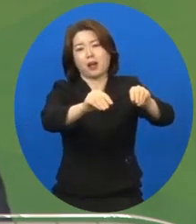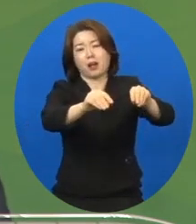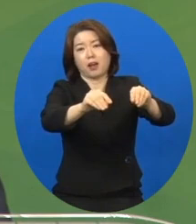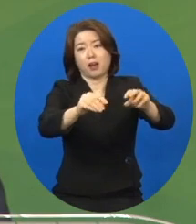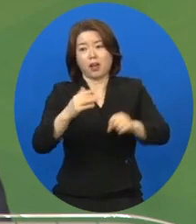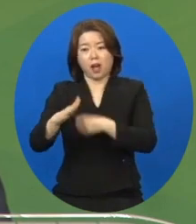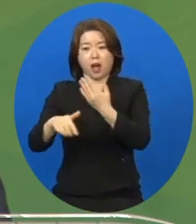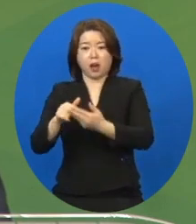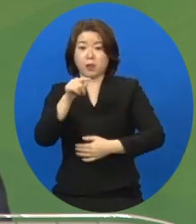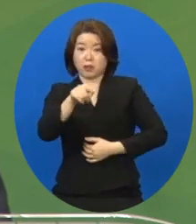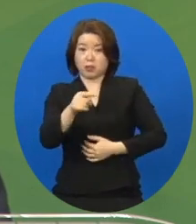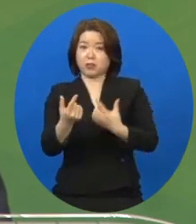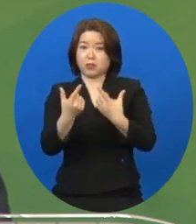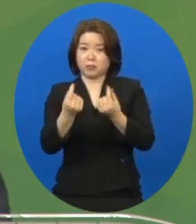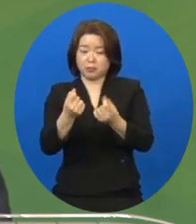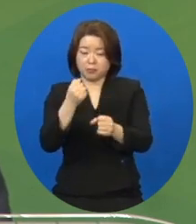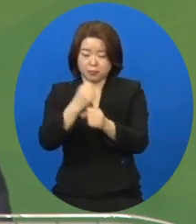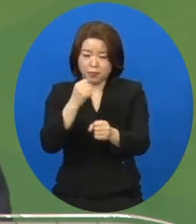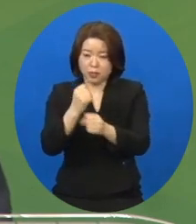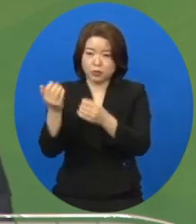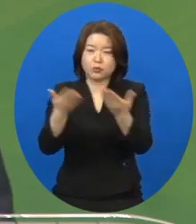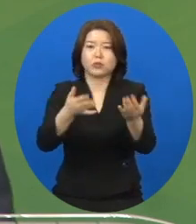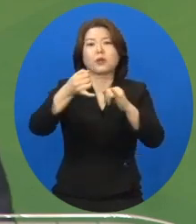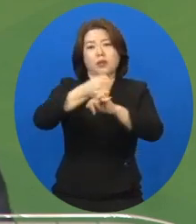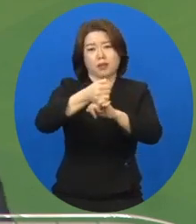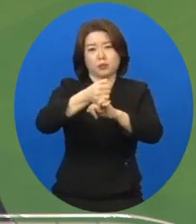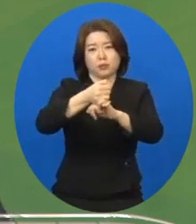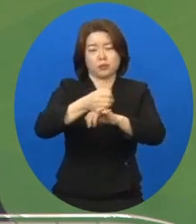하시겠다고 약속하셨어요.